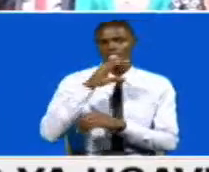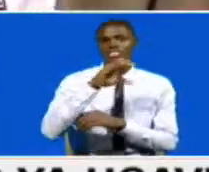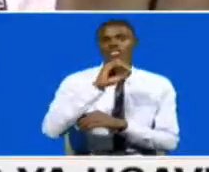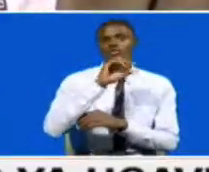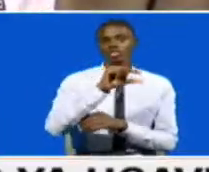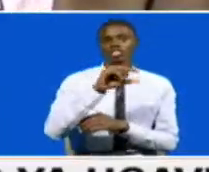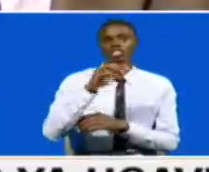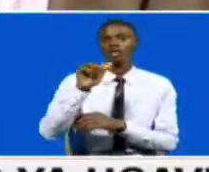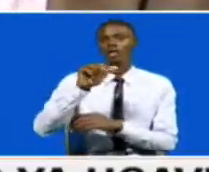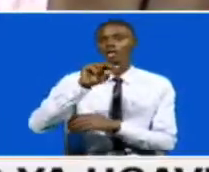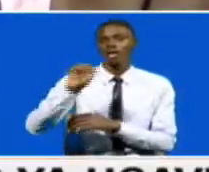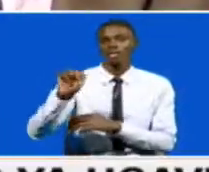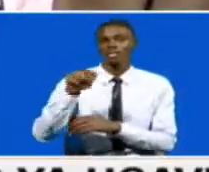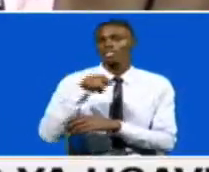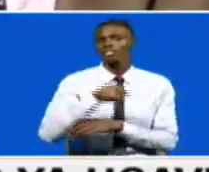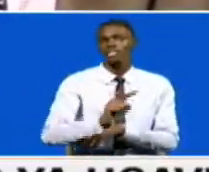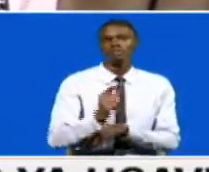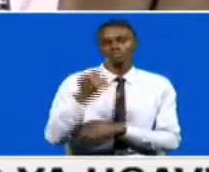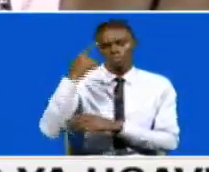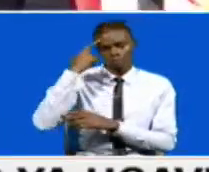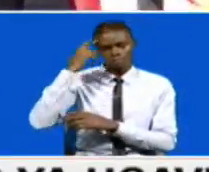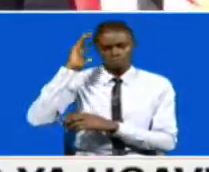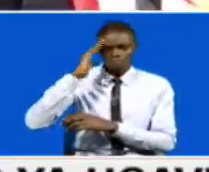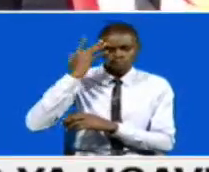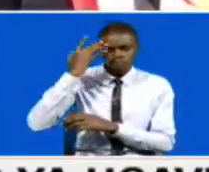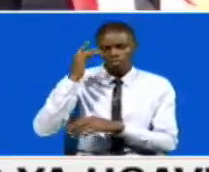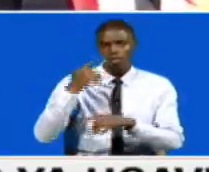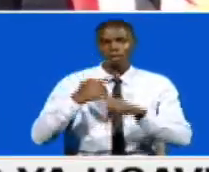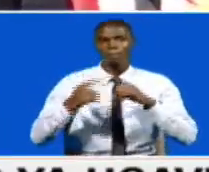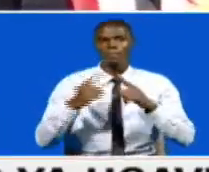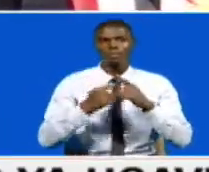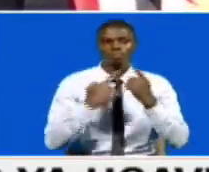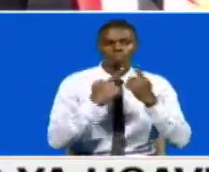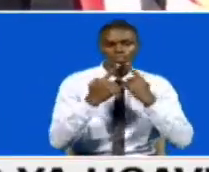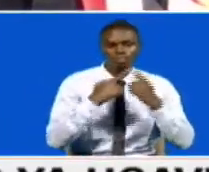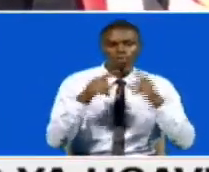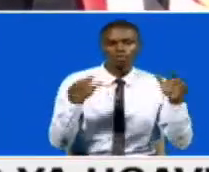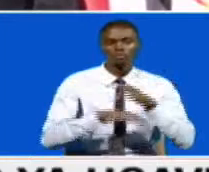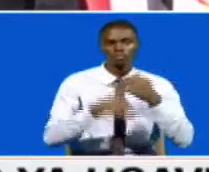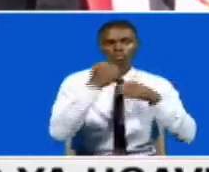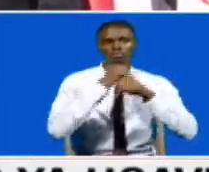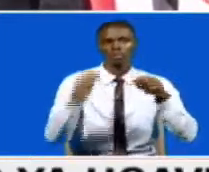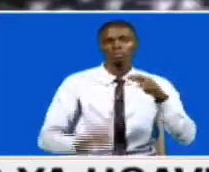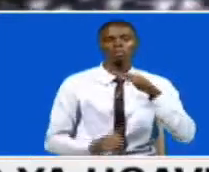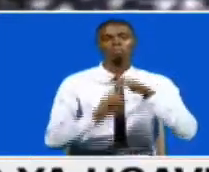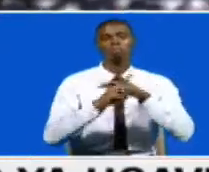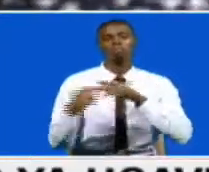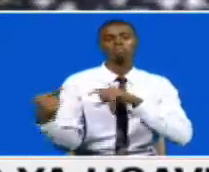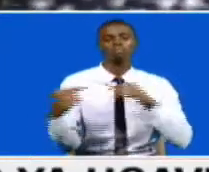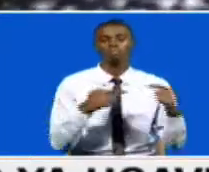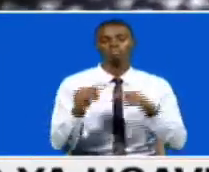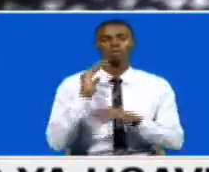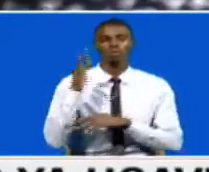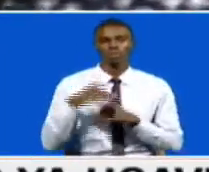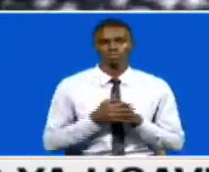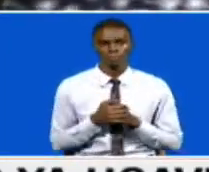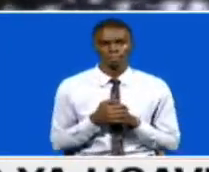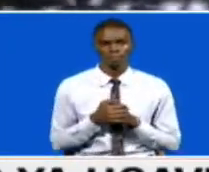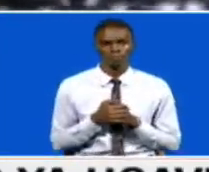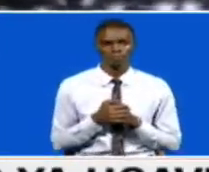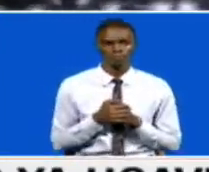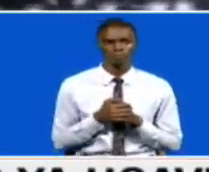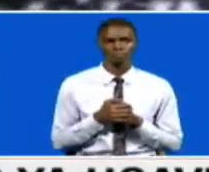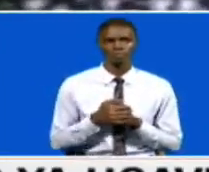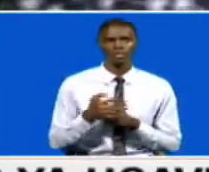Waiguru wamekuwa wakikuna vichwa, lakini matamshi ya naibu rais huenda yakaibua nipe nikupe. 407 is even